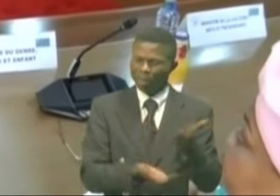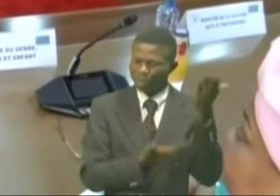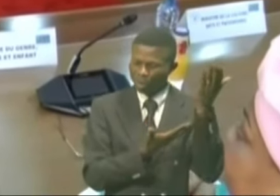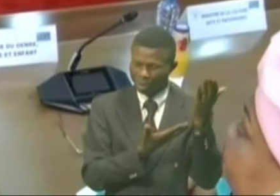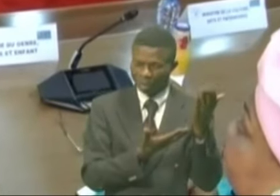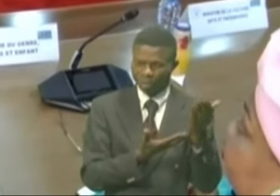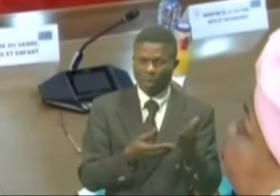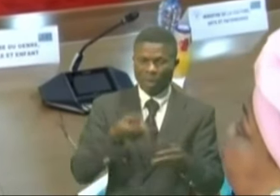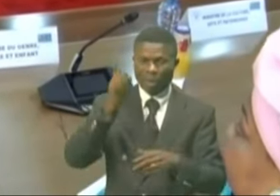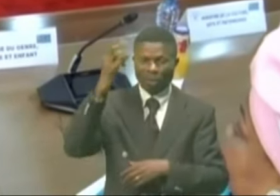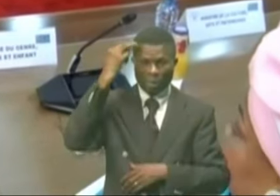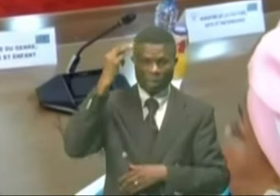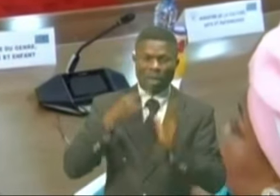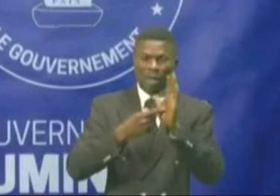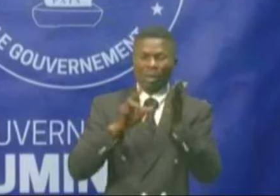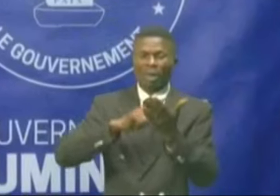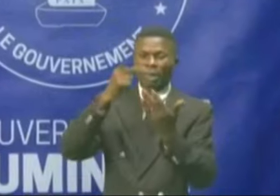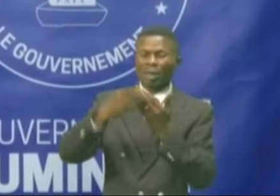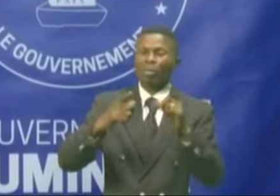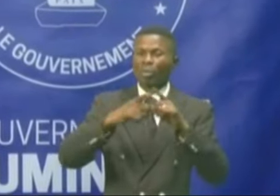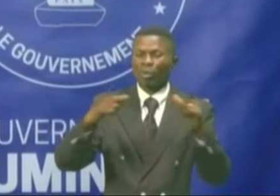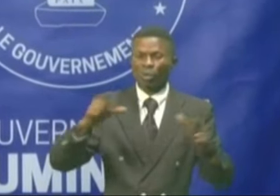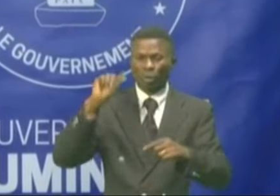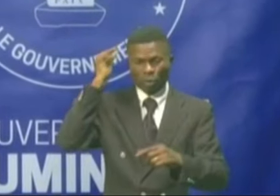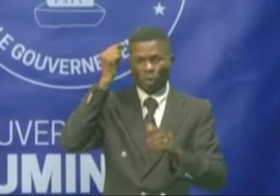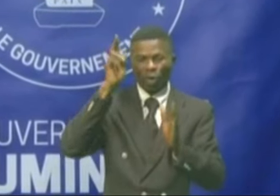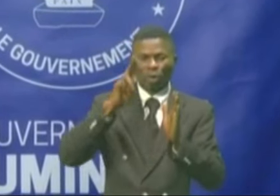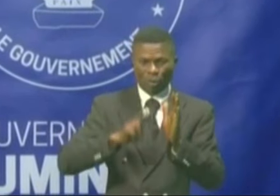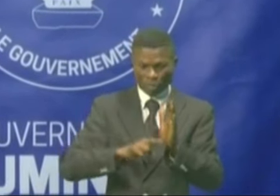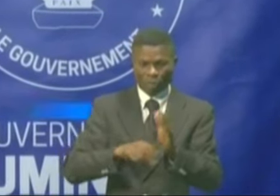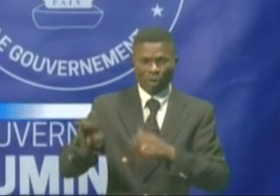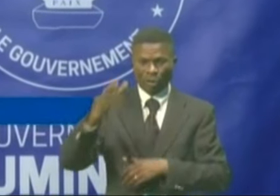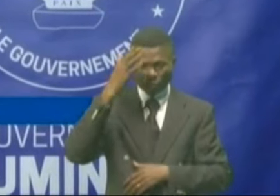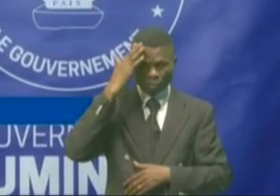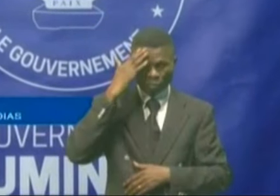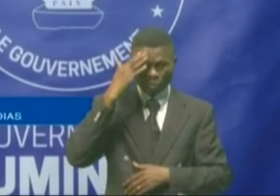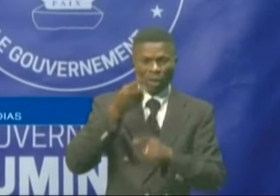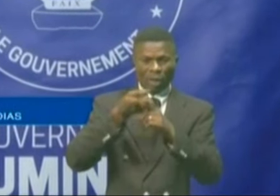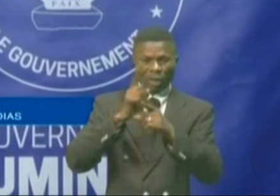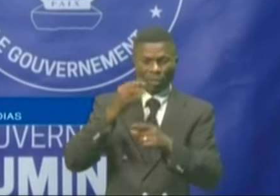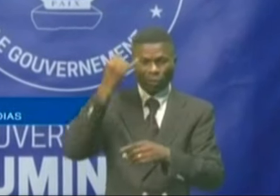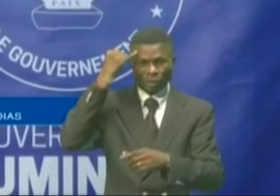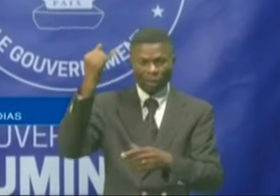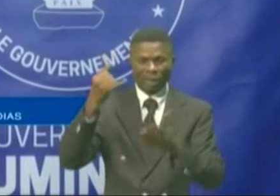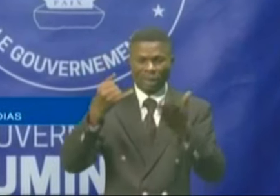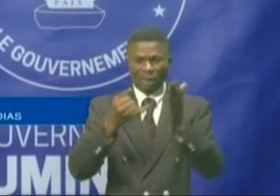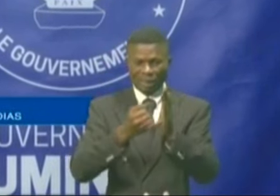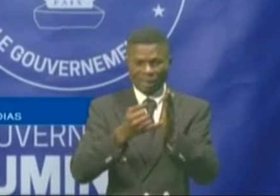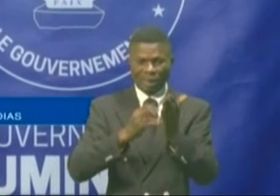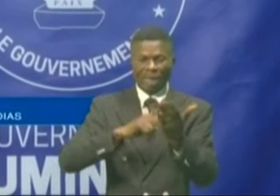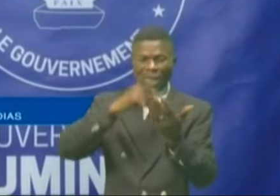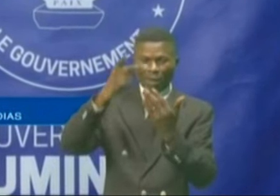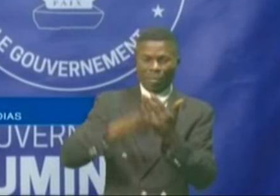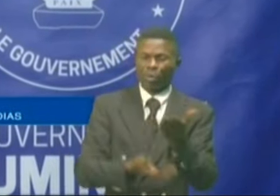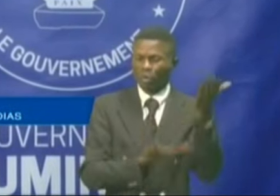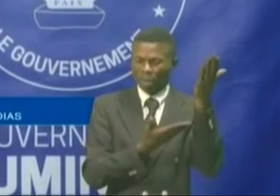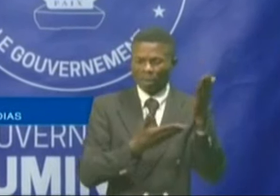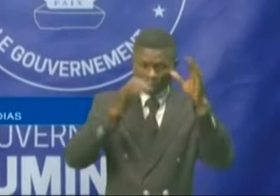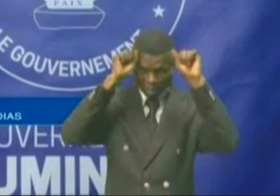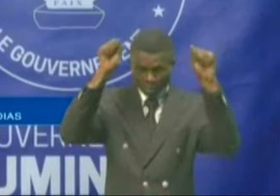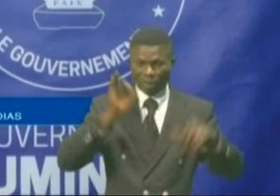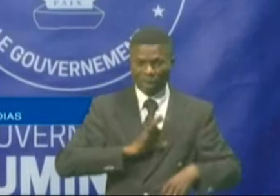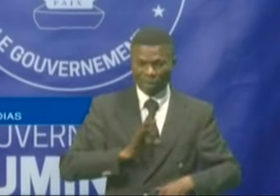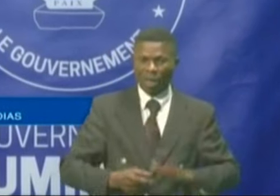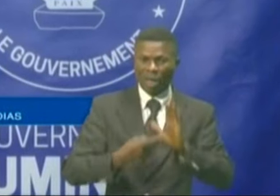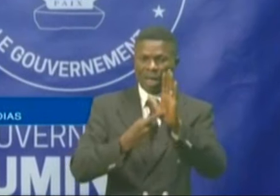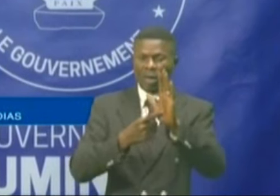a présenté les grands axes du programme du gouvernement qui, vous savez, a été calqué sur le modèle des 6 engagements que le président de la République a